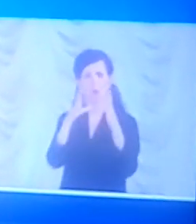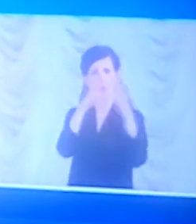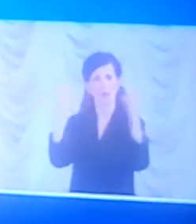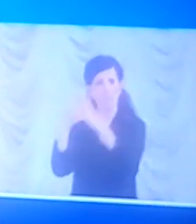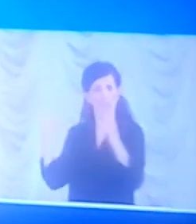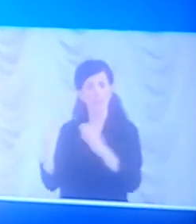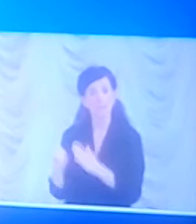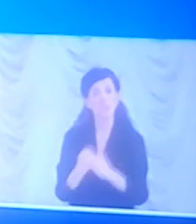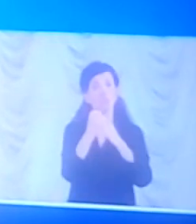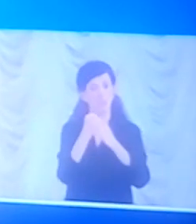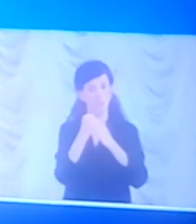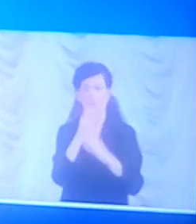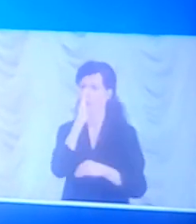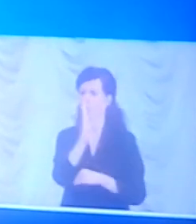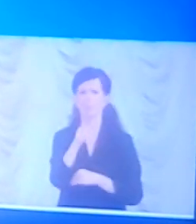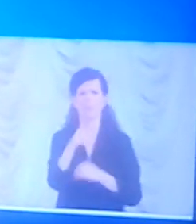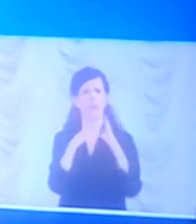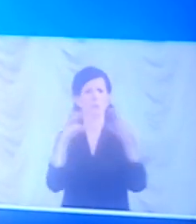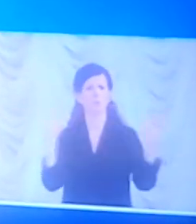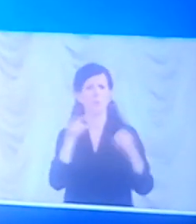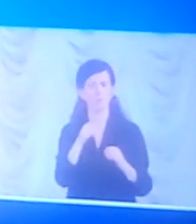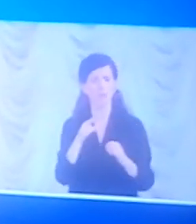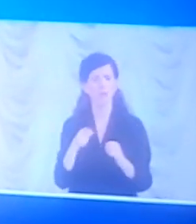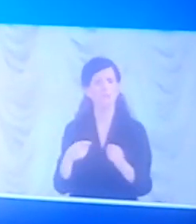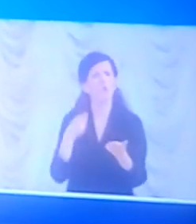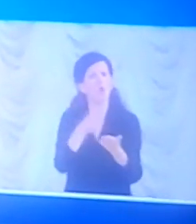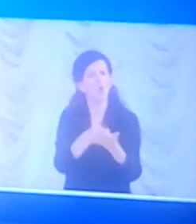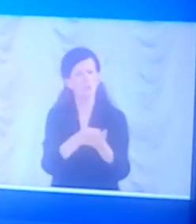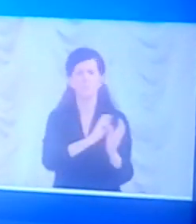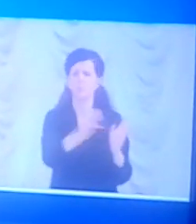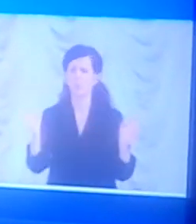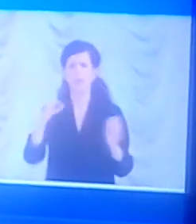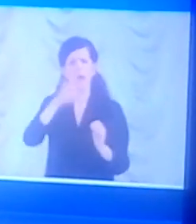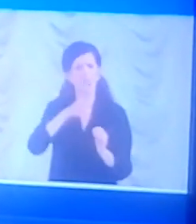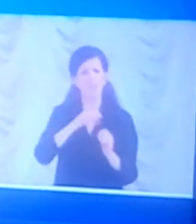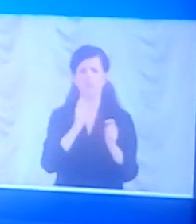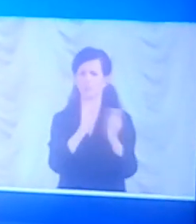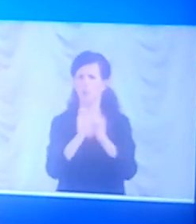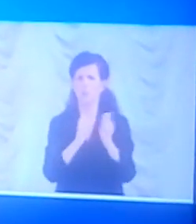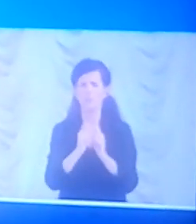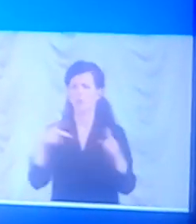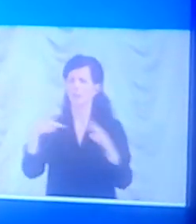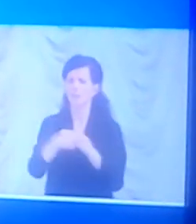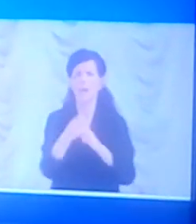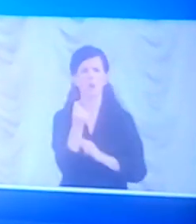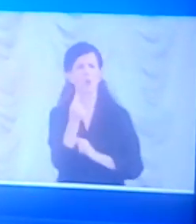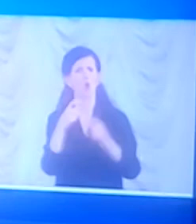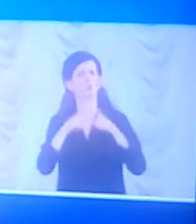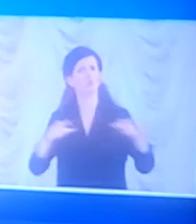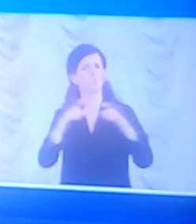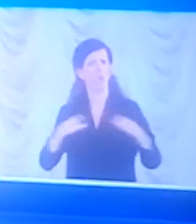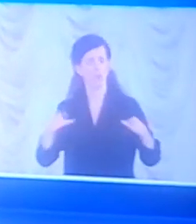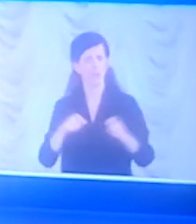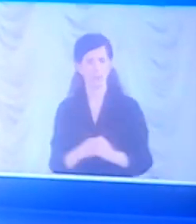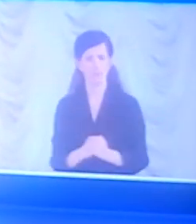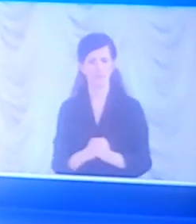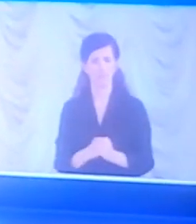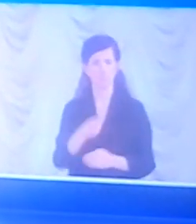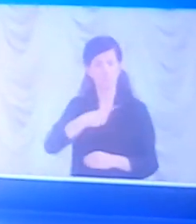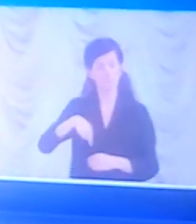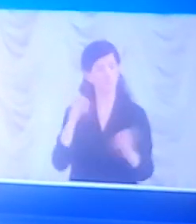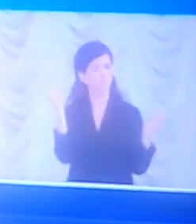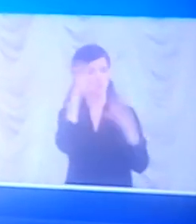diretto alle varie imprese con contributi vari per affitti commerciali, taglio al costo delle bollette. Poi non dimentichiamo anche